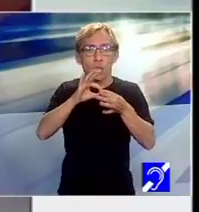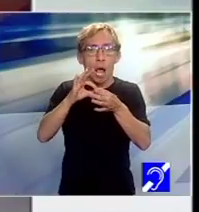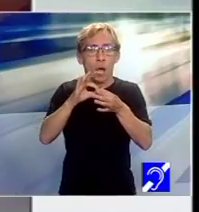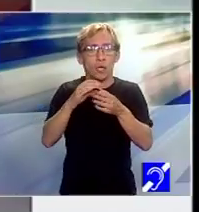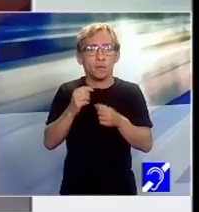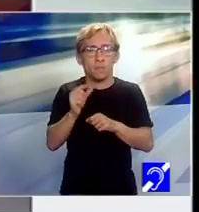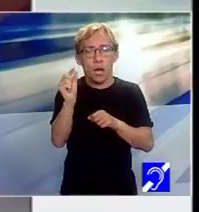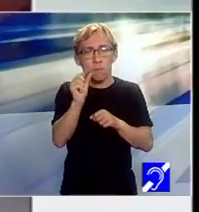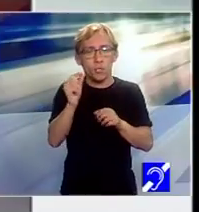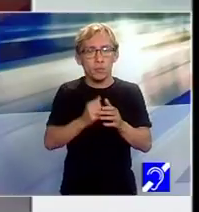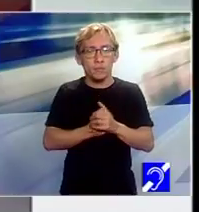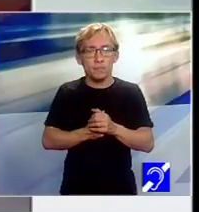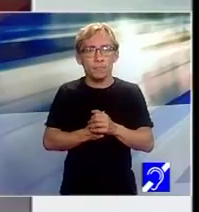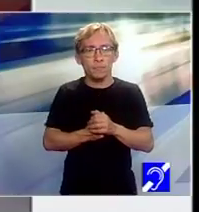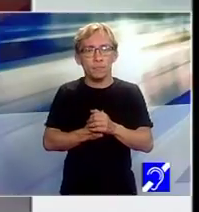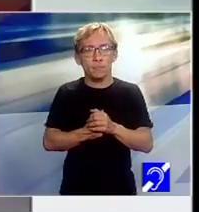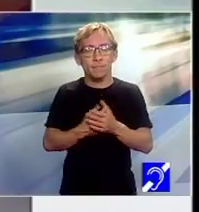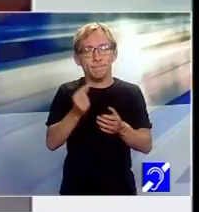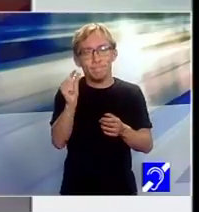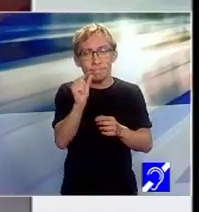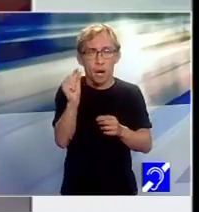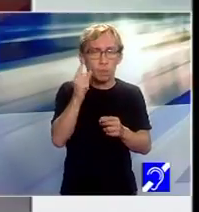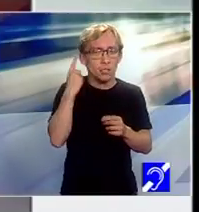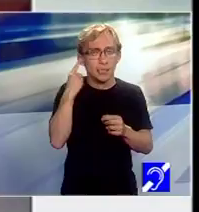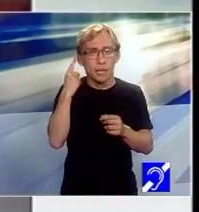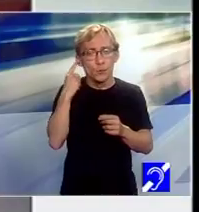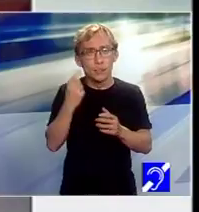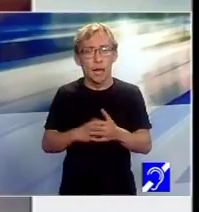puțin ascultate pe toate